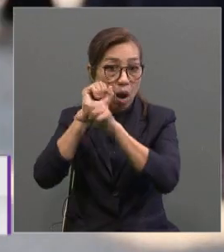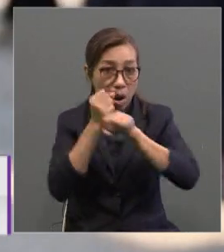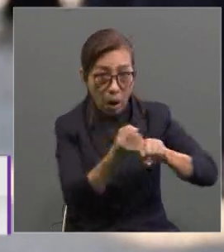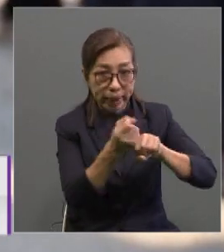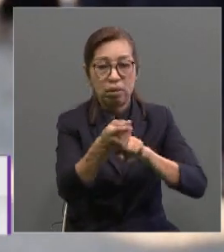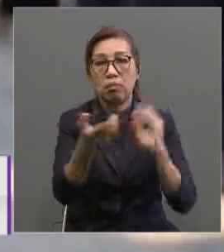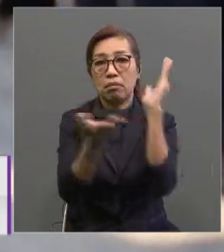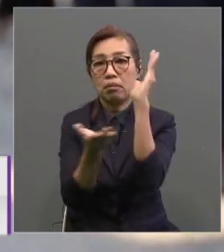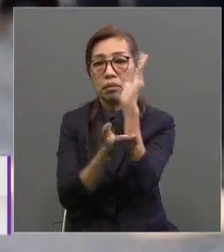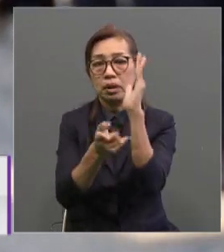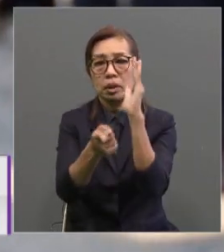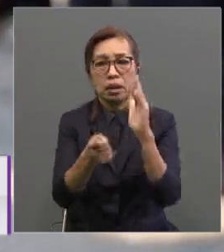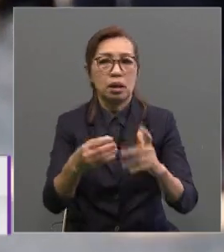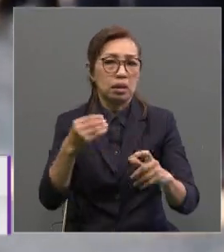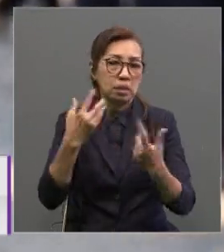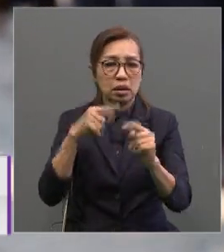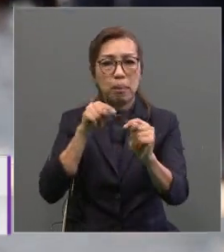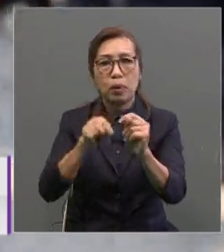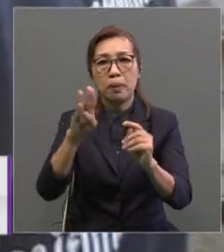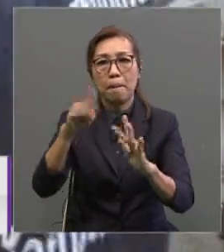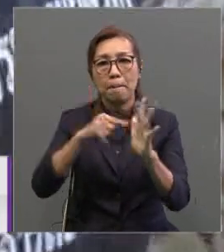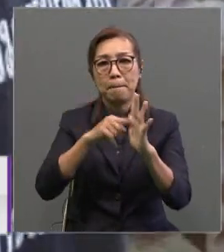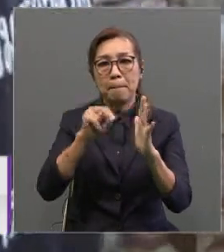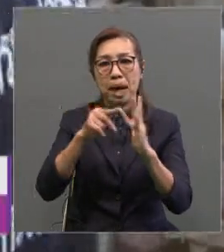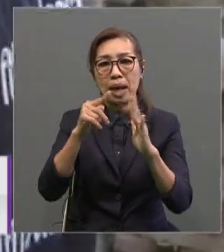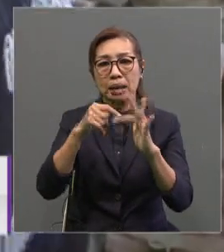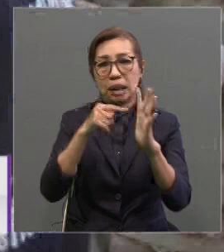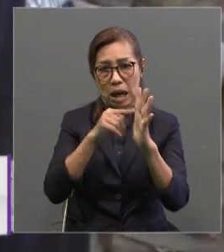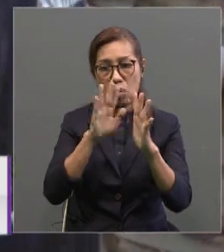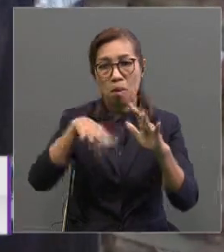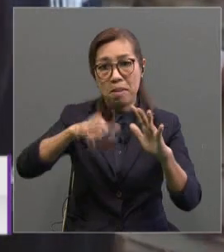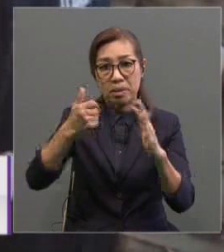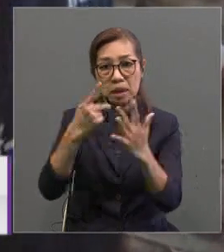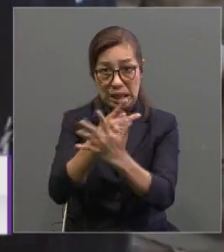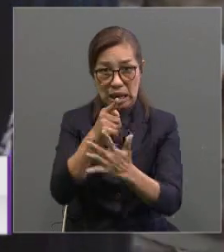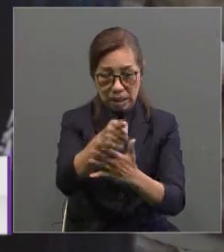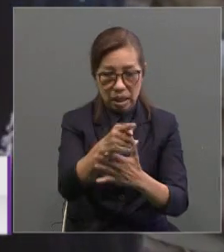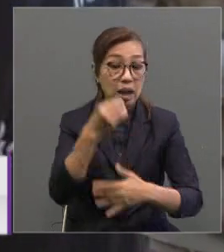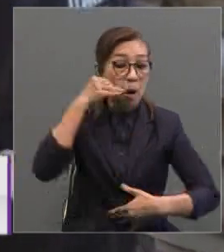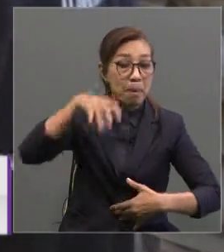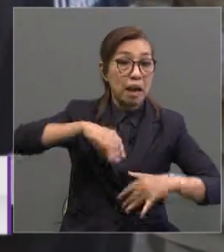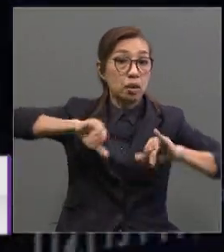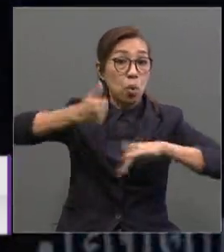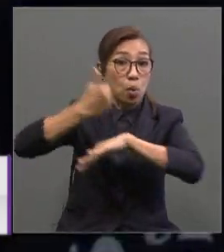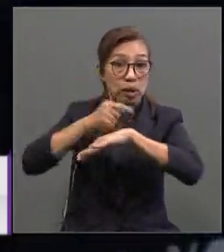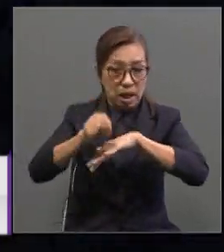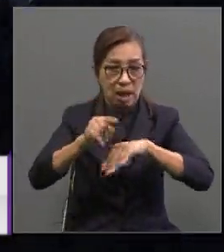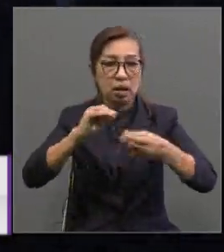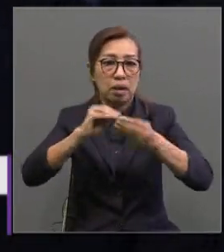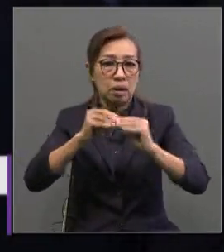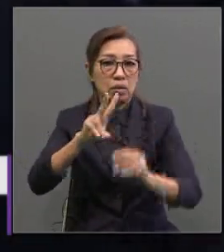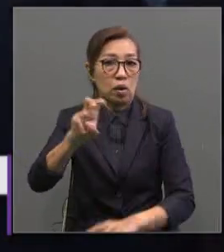หมู่ 9ตำบลบ้านเก่าอำเภอเมืองจังหวัดกาญจนบุรีได้เข้าทำการตรวจสอบบริเวณบ้านพักของนายจ้างที่อยู่บ้านเลขที่